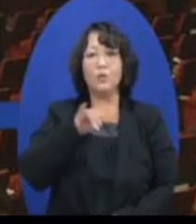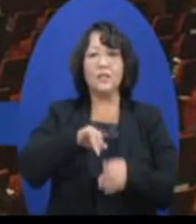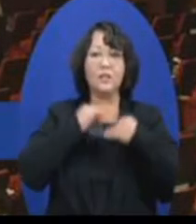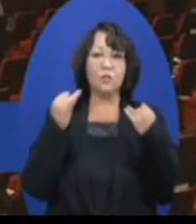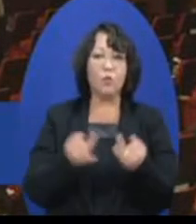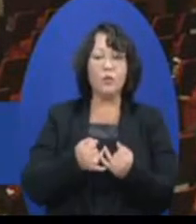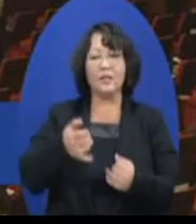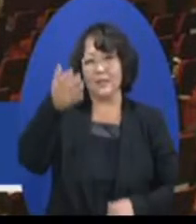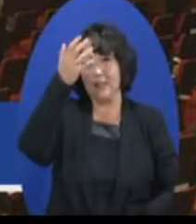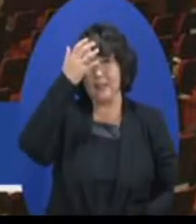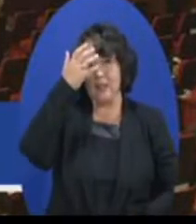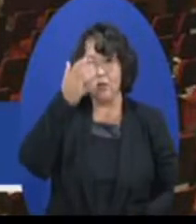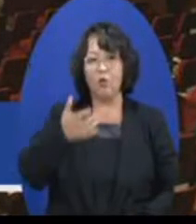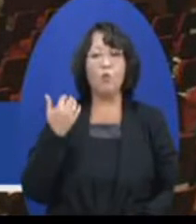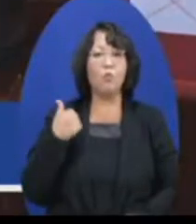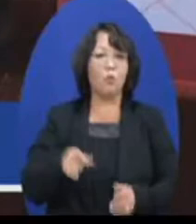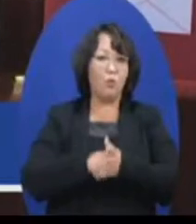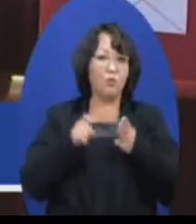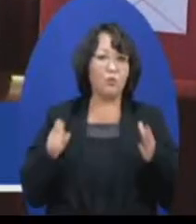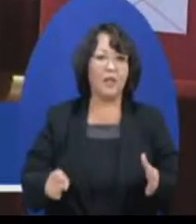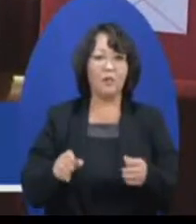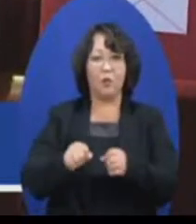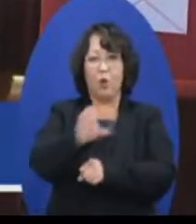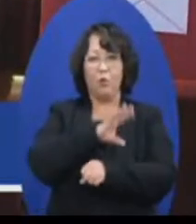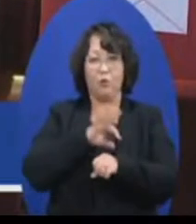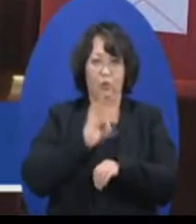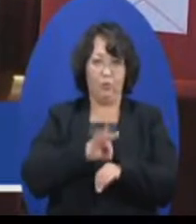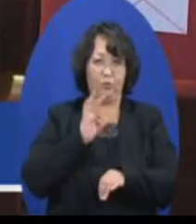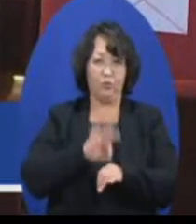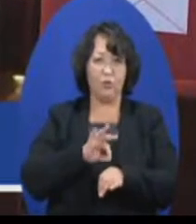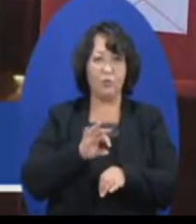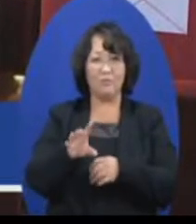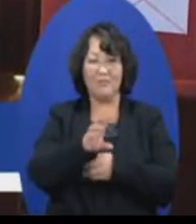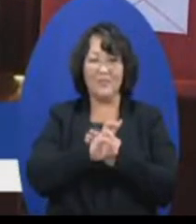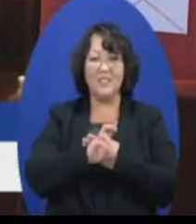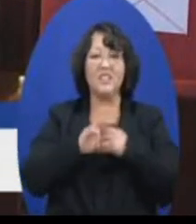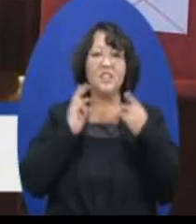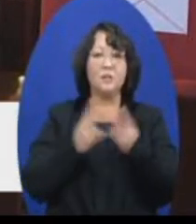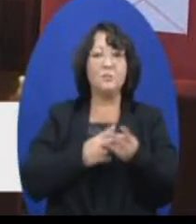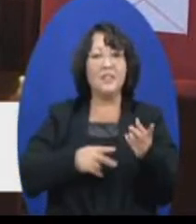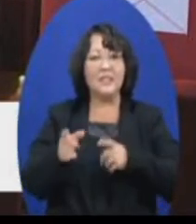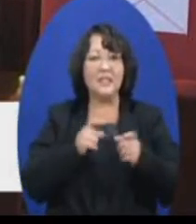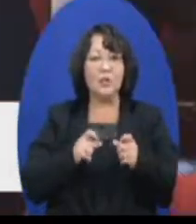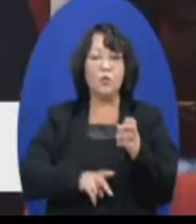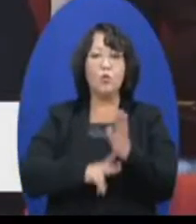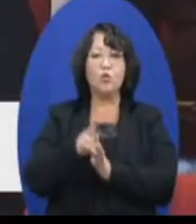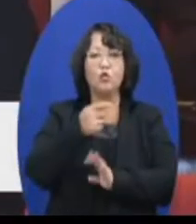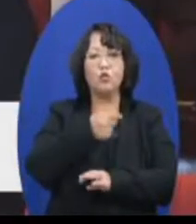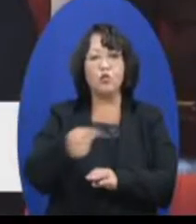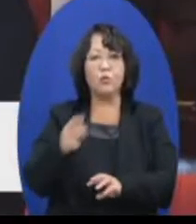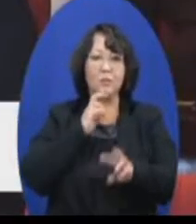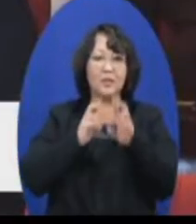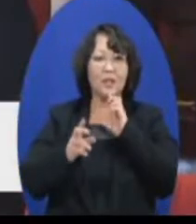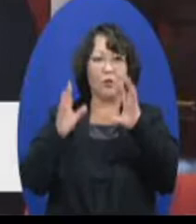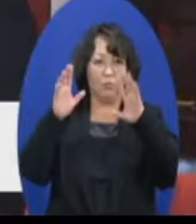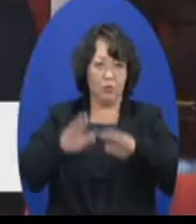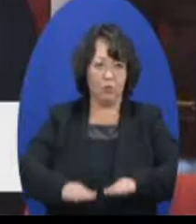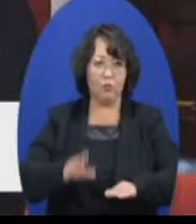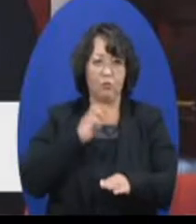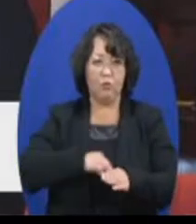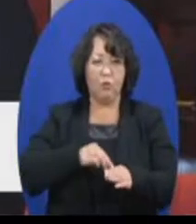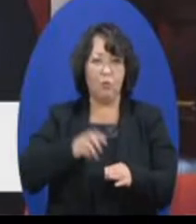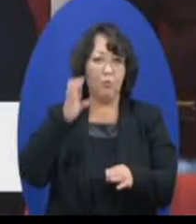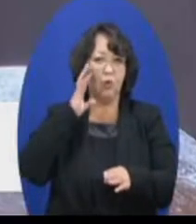Улсын хурл болон засгийн газар өнгөрсөн хугацаанд цар тахлын эрсдлээс сэргийлэх нийгэм эдийн засагт үүссэн сөрөг нөлөөллийг бууруулах